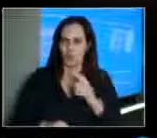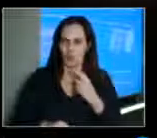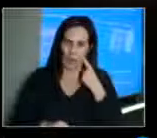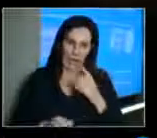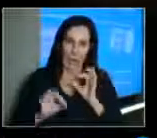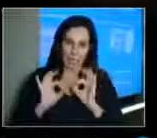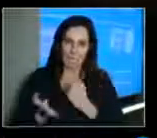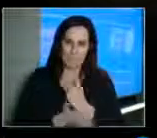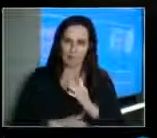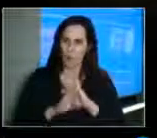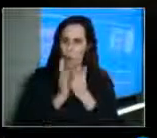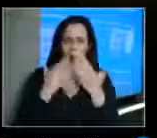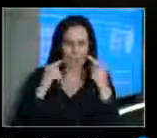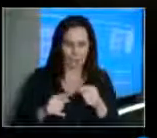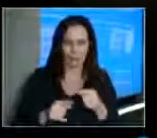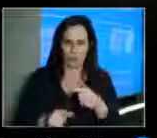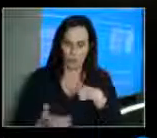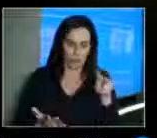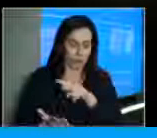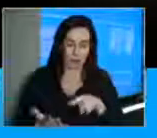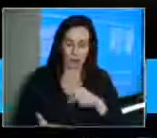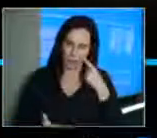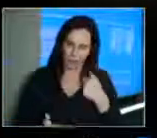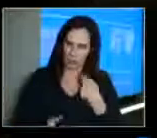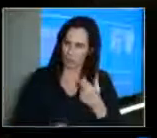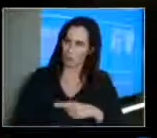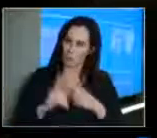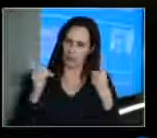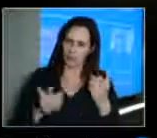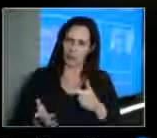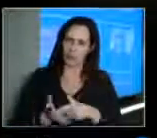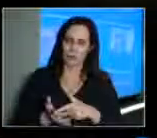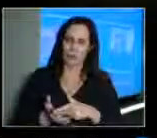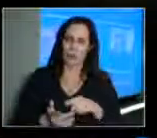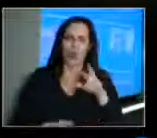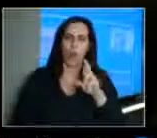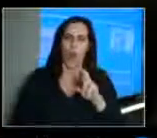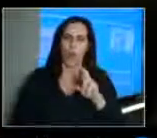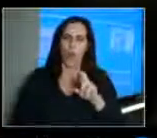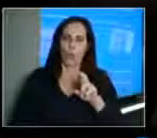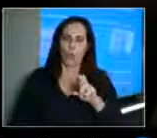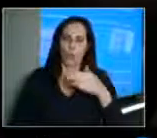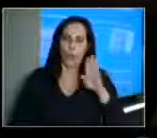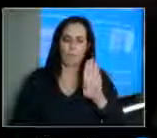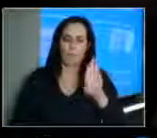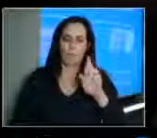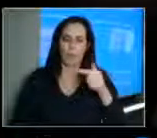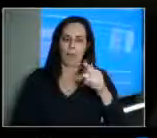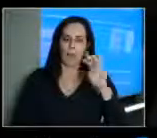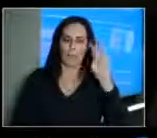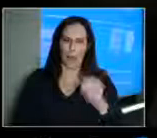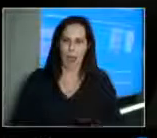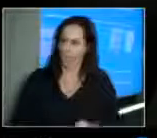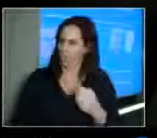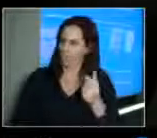אמינות. אז בכלל כל הסיפור הזה שאני קראתי אותו נשמע לי קצת הזוי, ורונן ברגמן שהוא עיתונאי שאני מאוד מאוד מעריך אותו, נראה לי